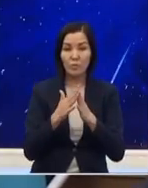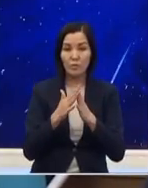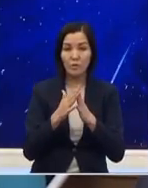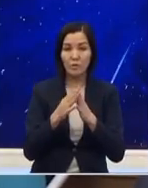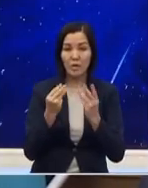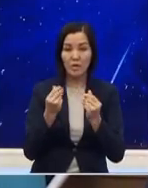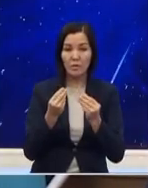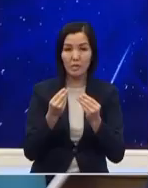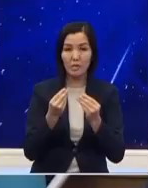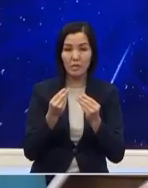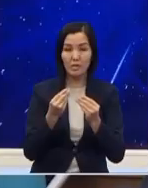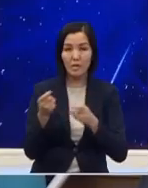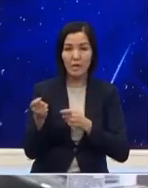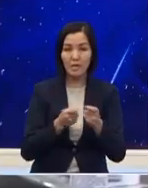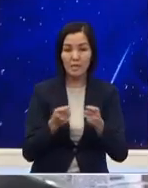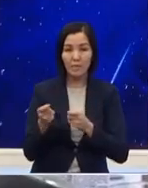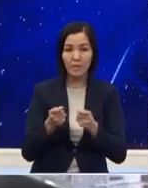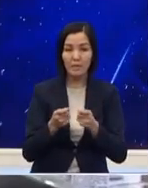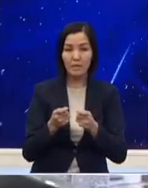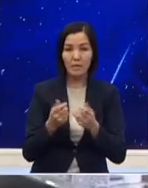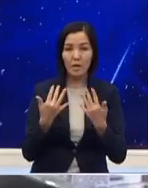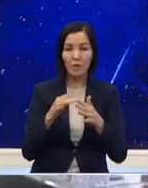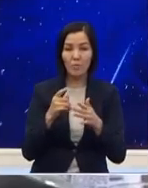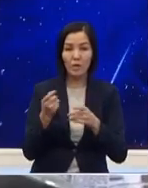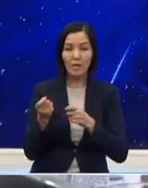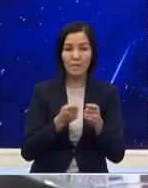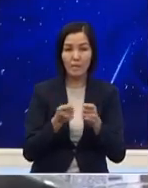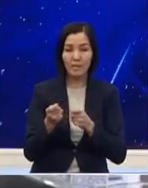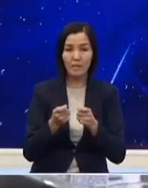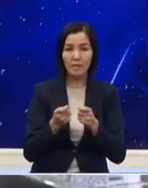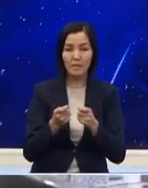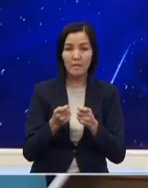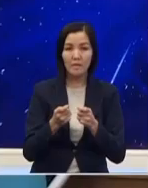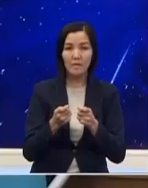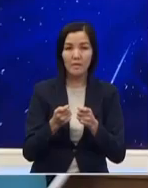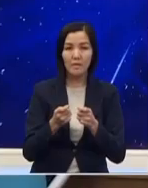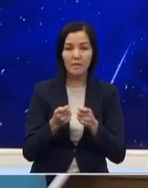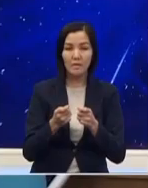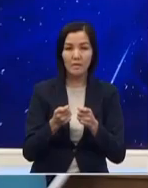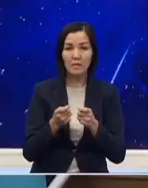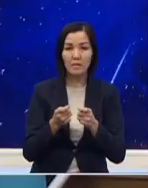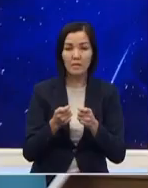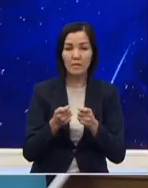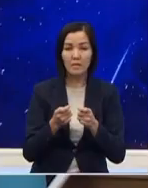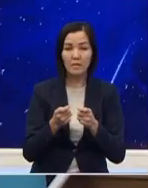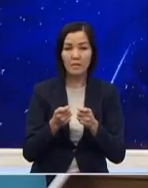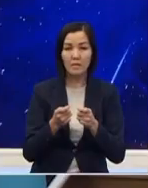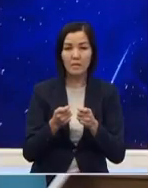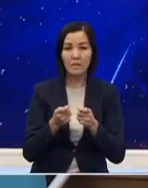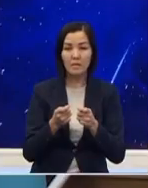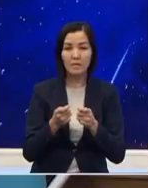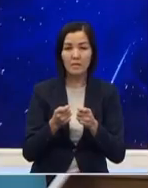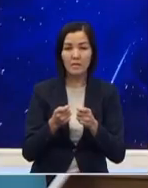его, акимат, это сельский акимат, да? Сельский акимат, басқа фоки, папы, по воде,